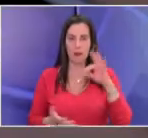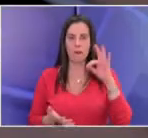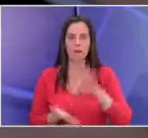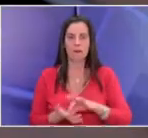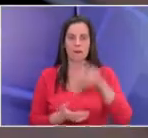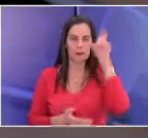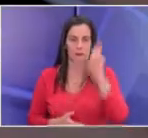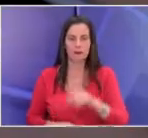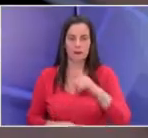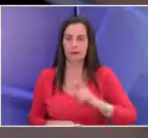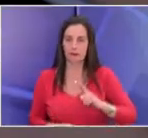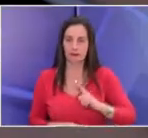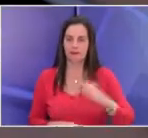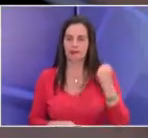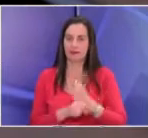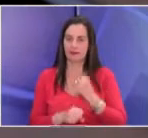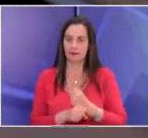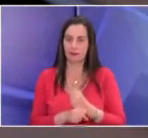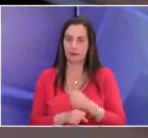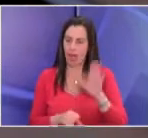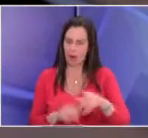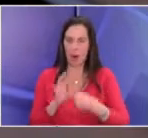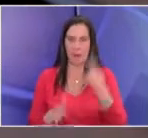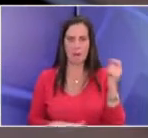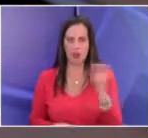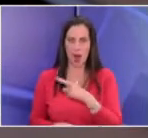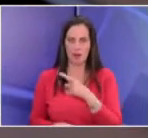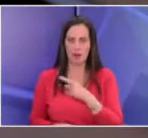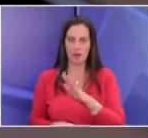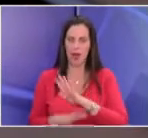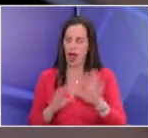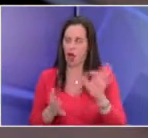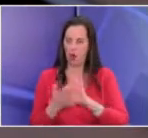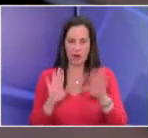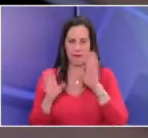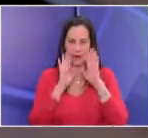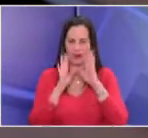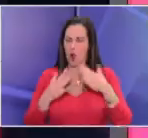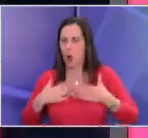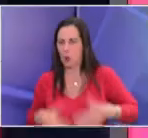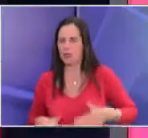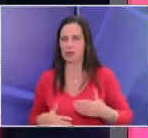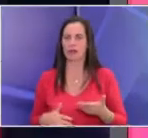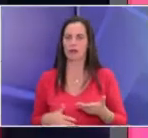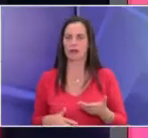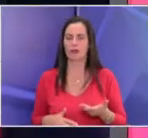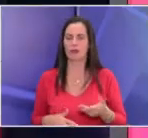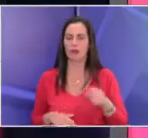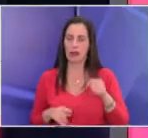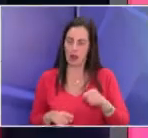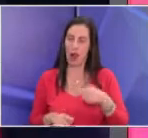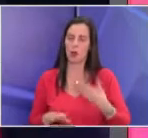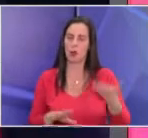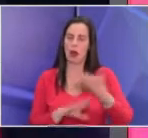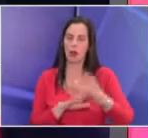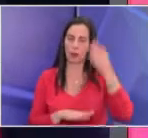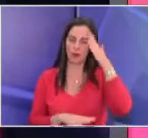עוד סתים שאלה ברשותך. כן. האם העובדה שההורים שלו, אני פגשתי את אמא שלו. כן.